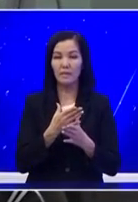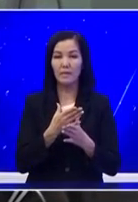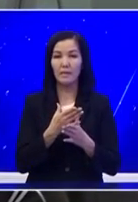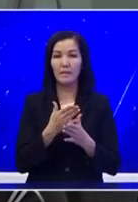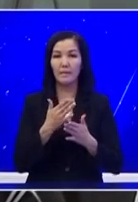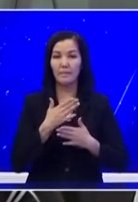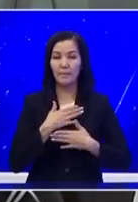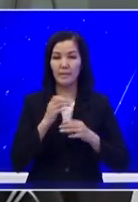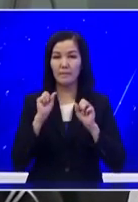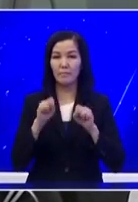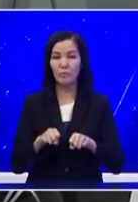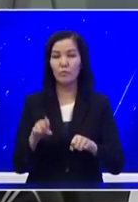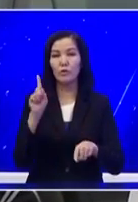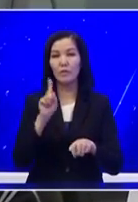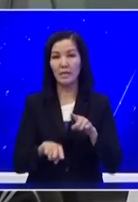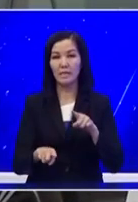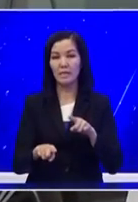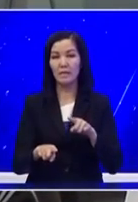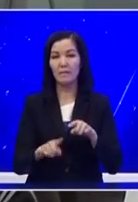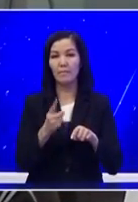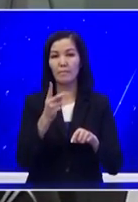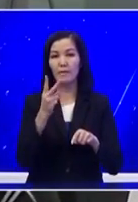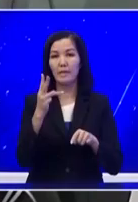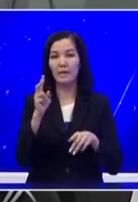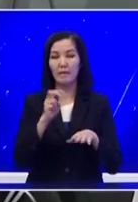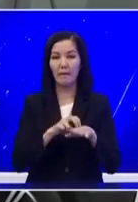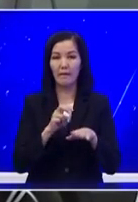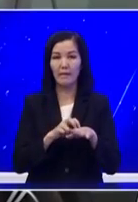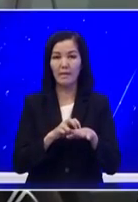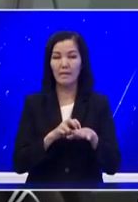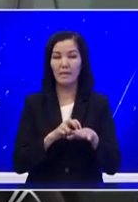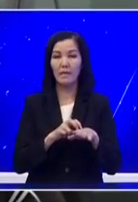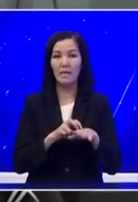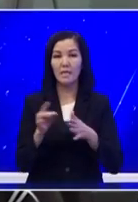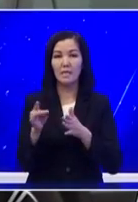Біз мүмкіндігінше тез етіп бір емес екі дәрігер екі жақтан шығып